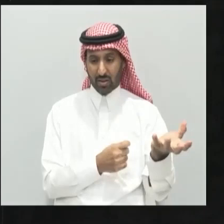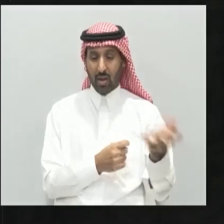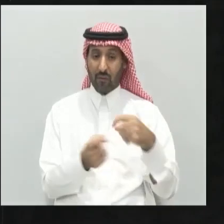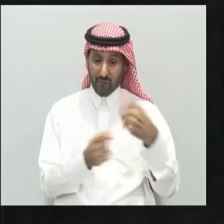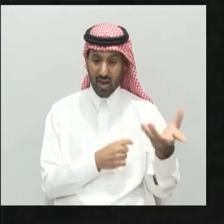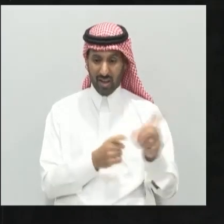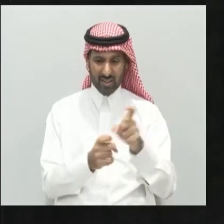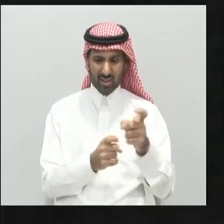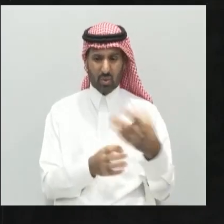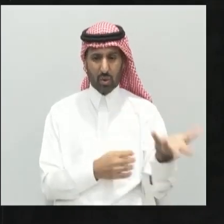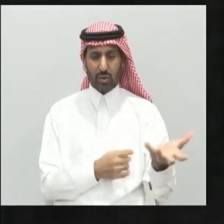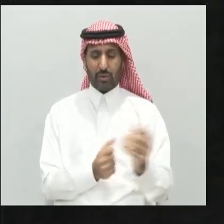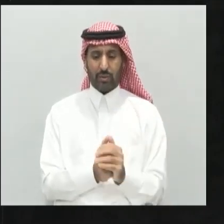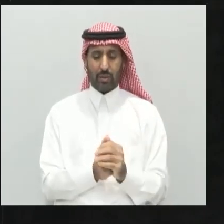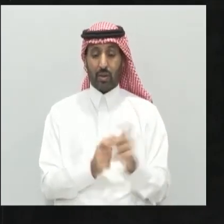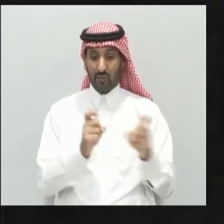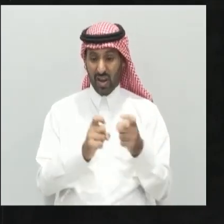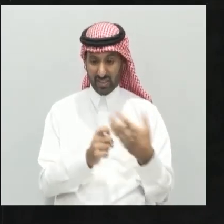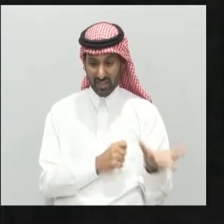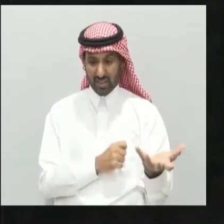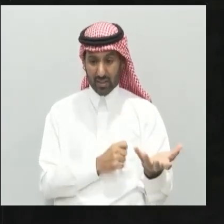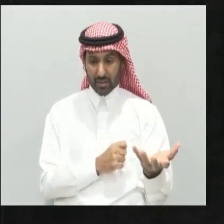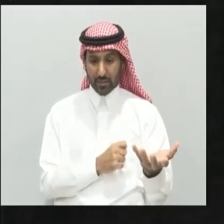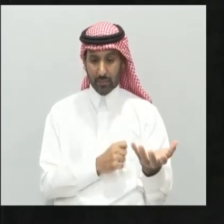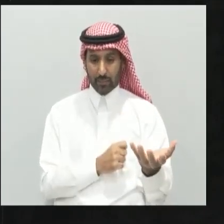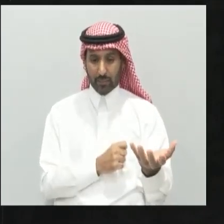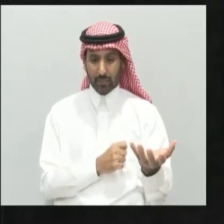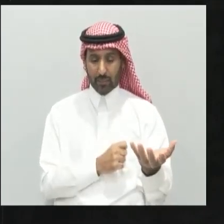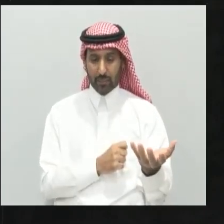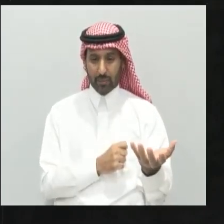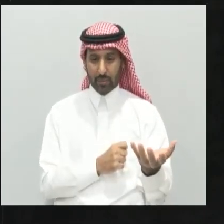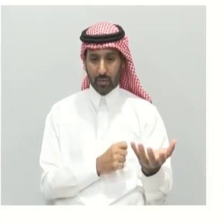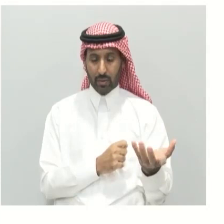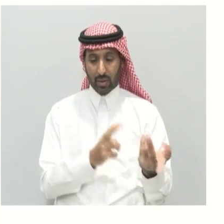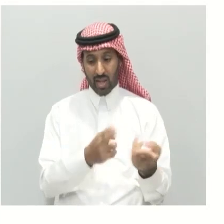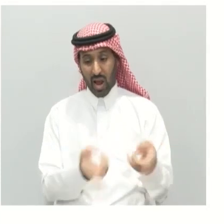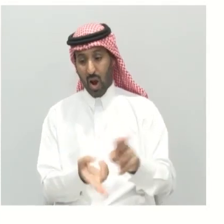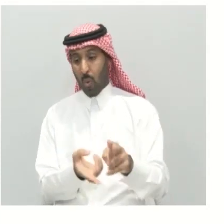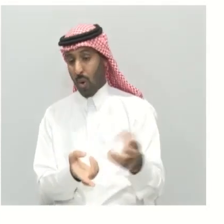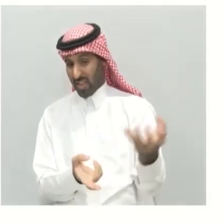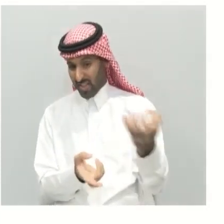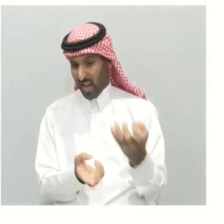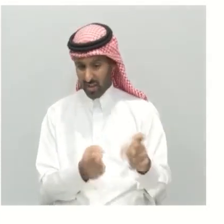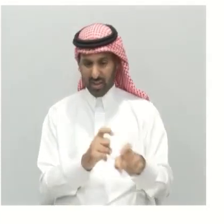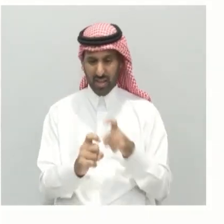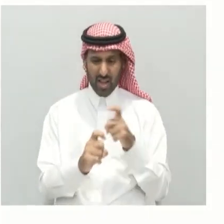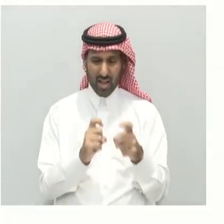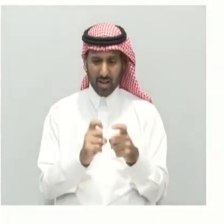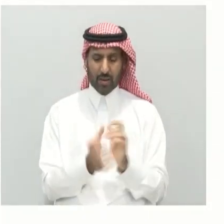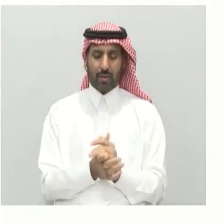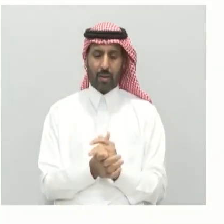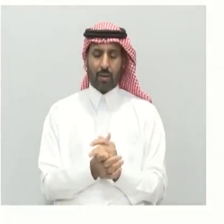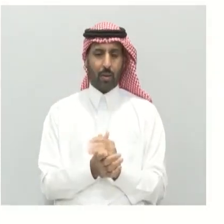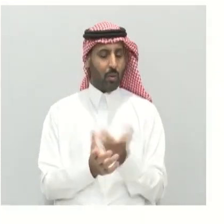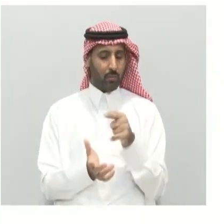فقدت الكترونات اذا فقد اكسده عامل مختزل طيب اي من الخيارات الاتيه هذه لا